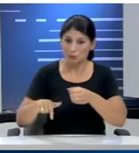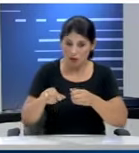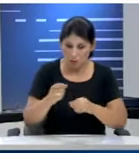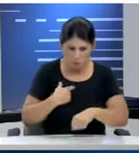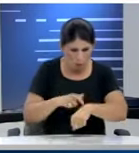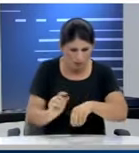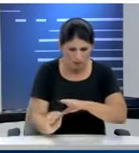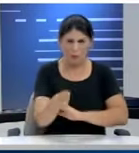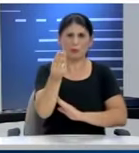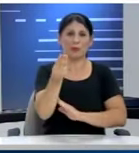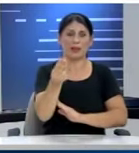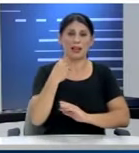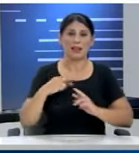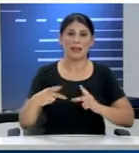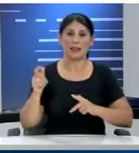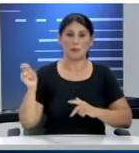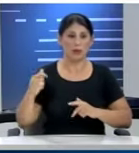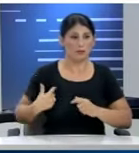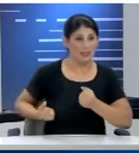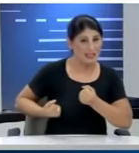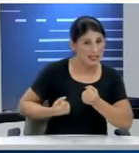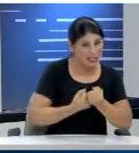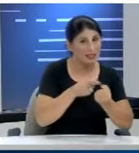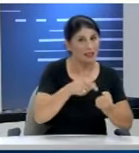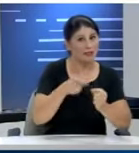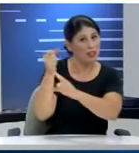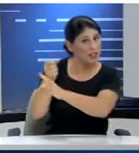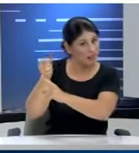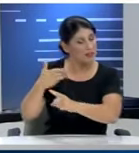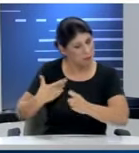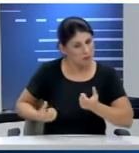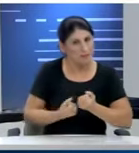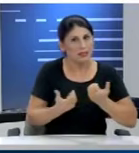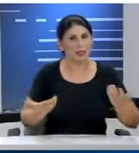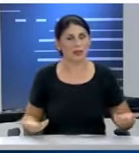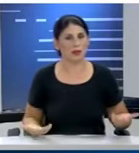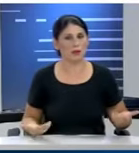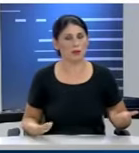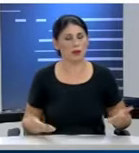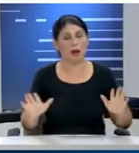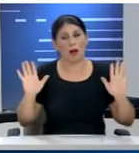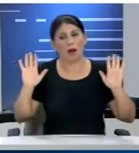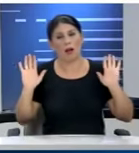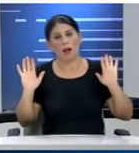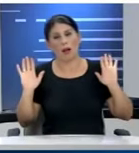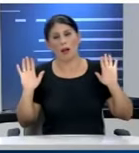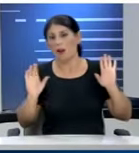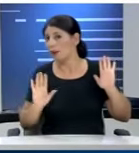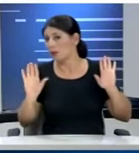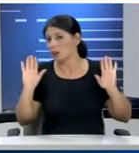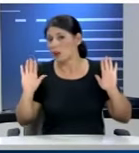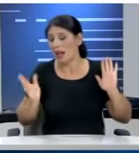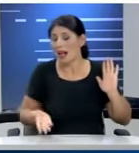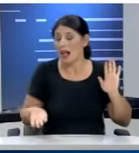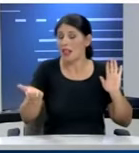εκλεγεί και με την αντιπολίτευση να σας στηρίζει σε αυτή τη διεκδίκηση? Εκτός εάν δεν